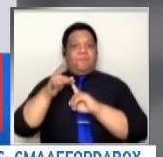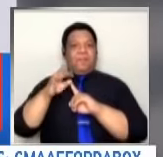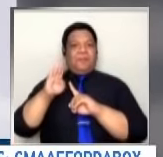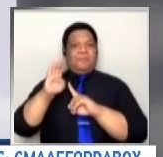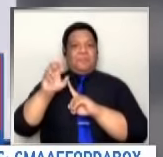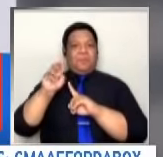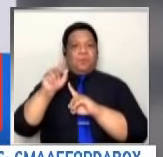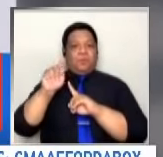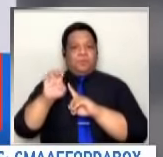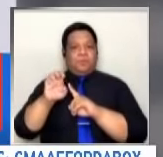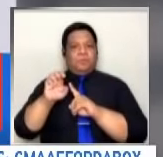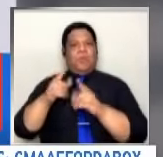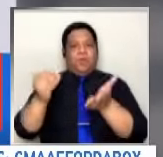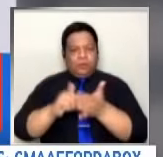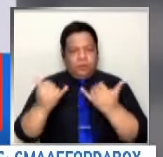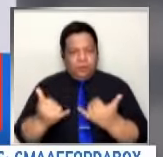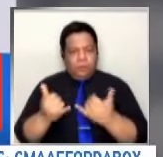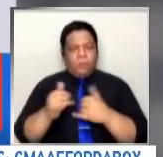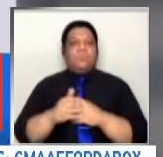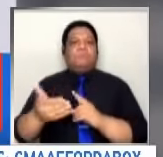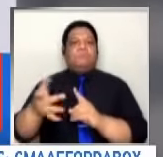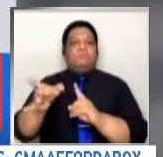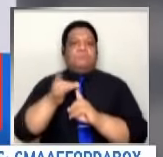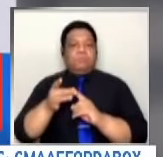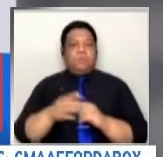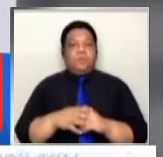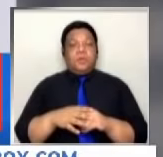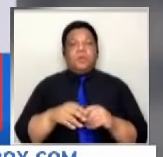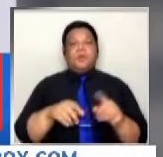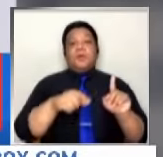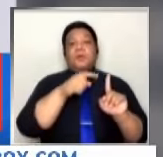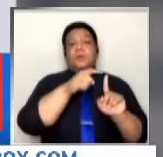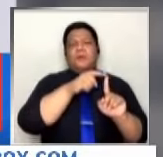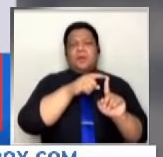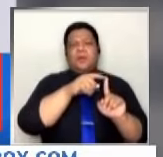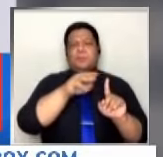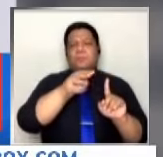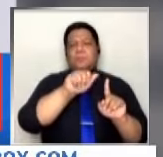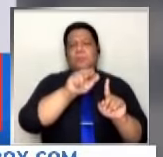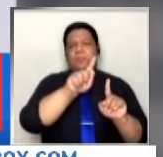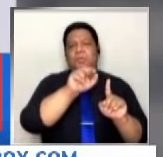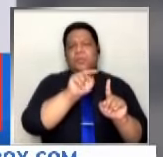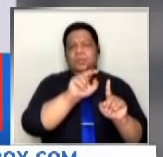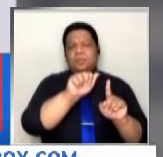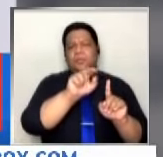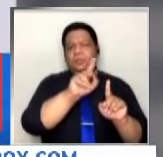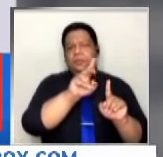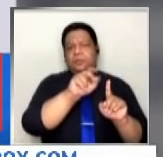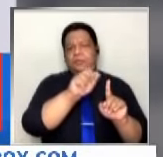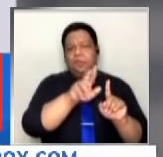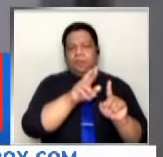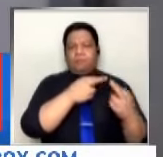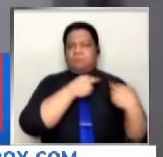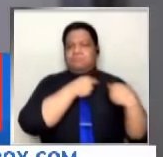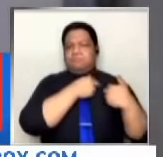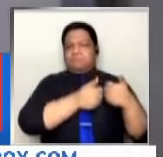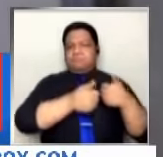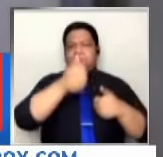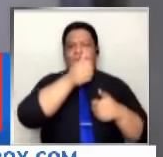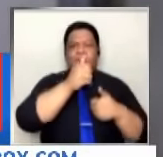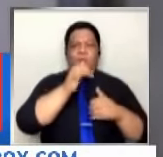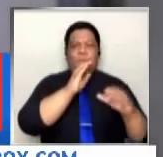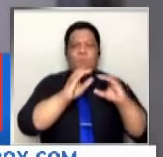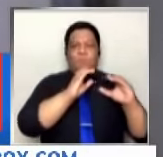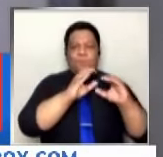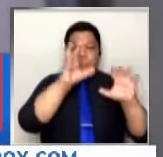Presidential Communications Operations Office Secretary Martin Andanar matapos ding tamaan ng virus. Wala daw siyang nararamdamang sintomas at